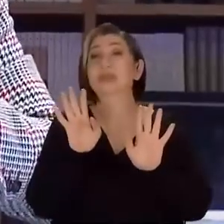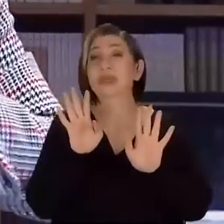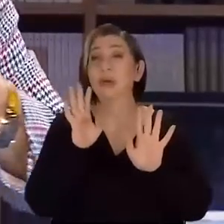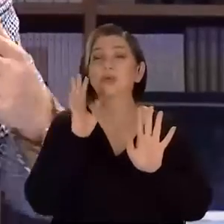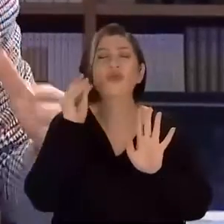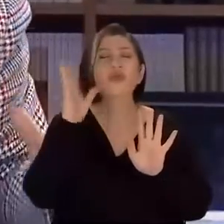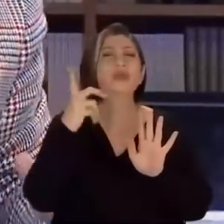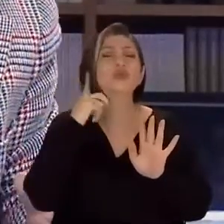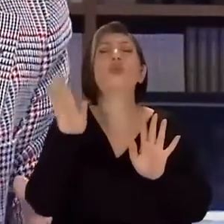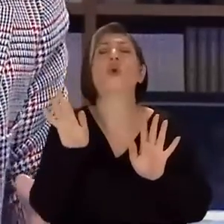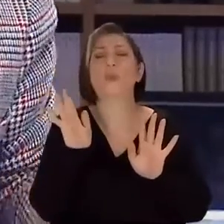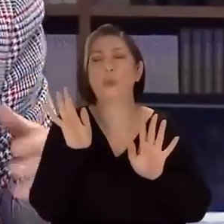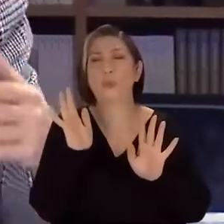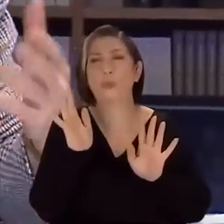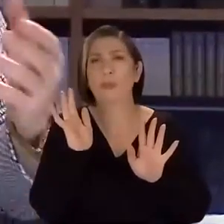pek işitmiyorum. Yani